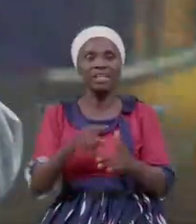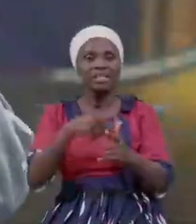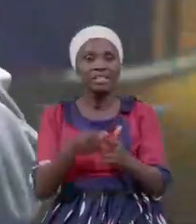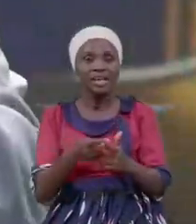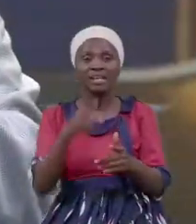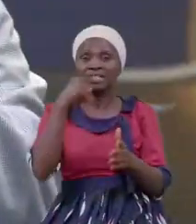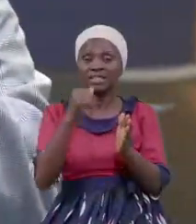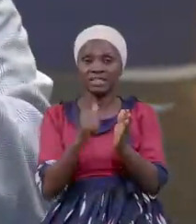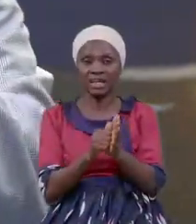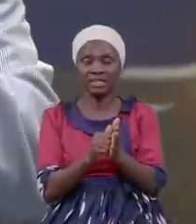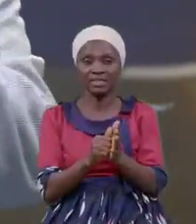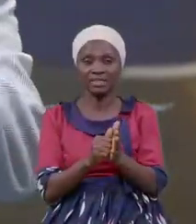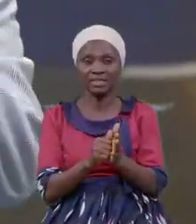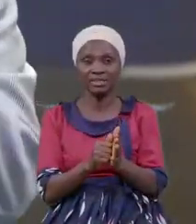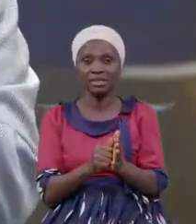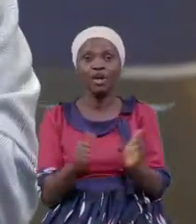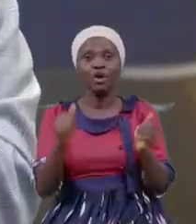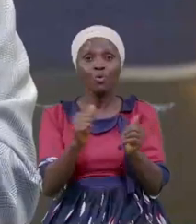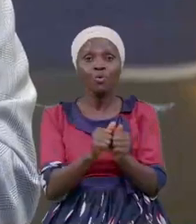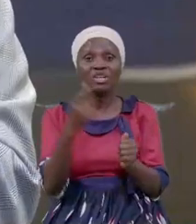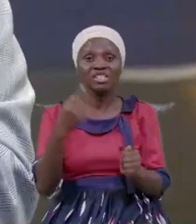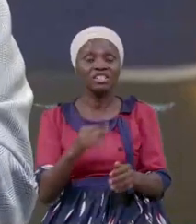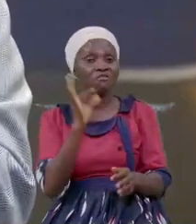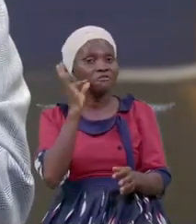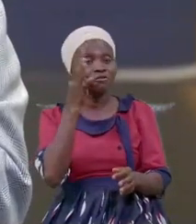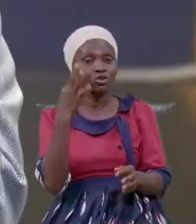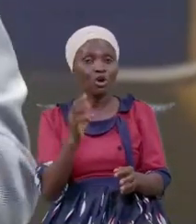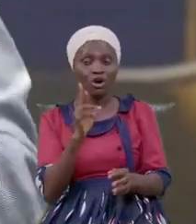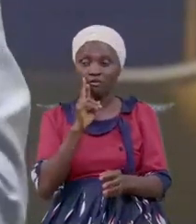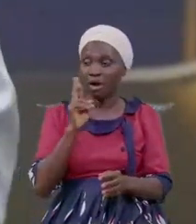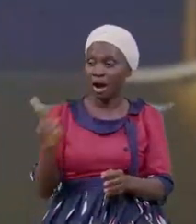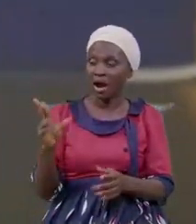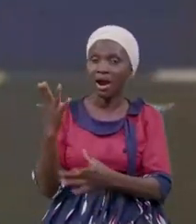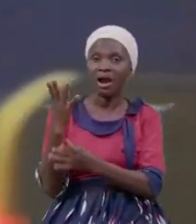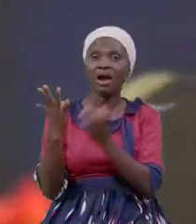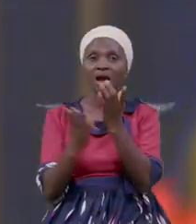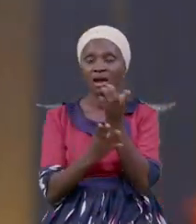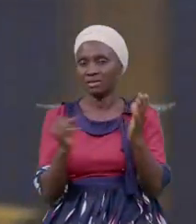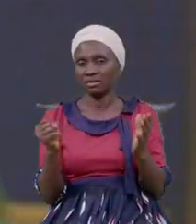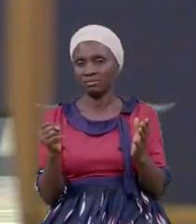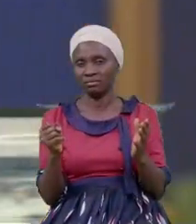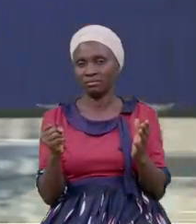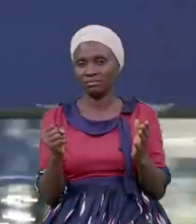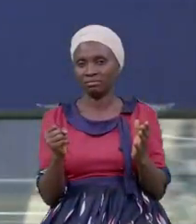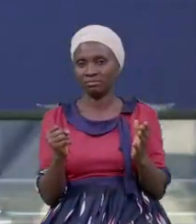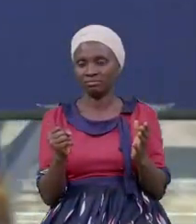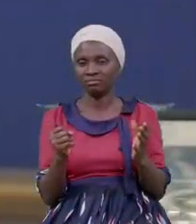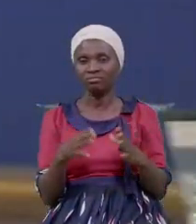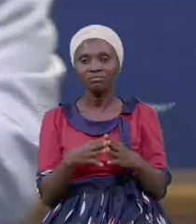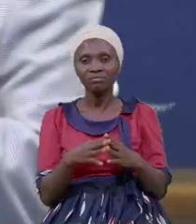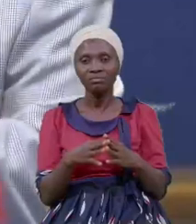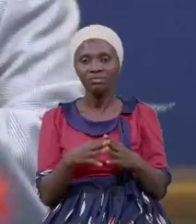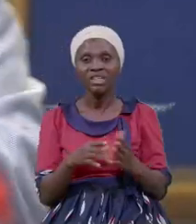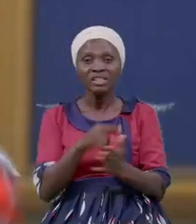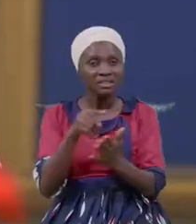Jésus et on dit du fruit de son travail ce n'est pas quelque chose que